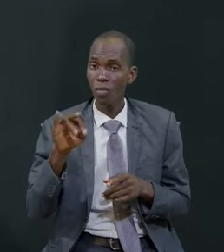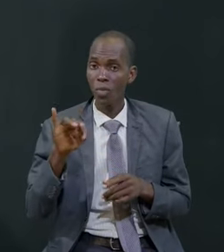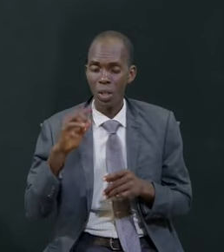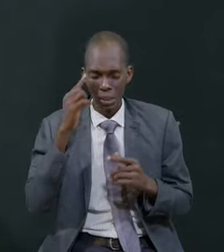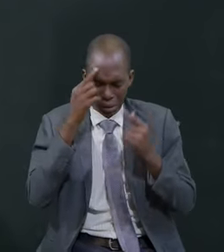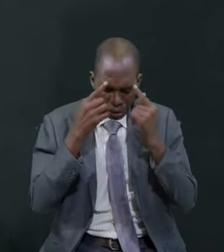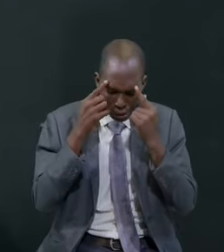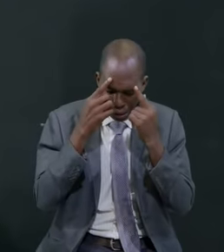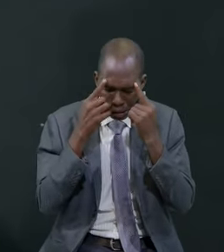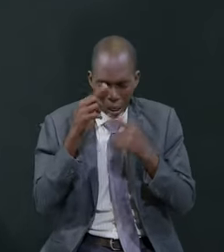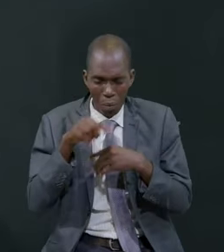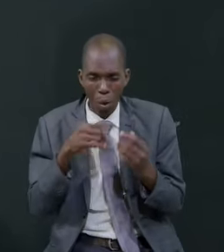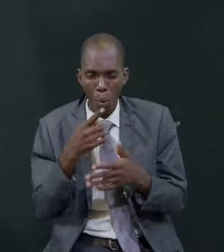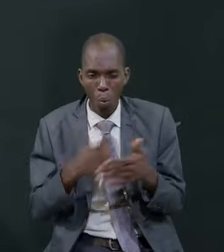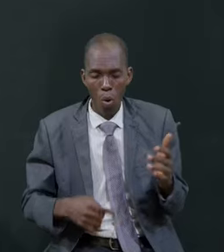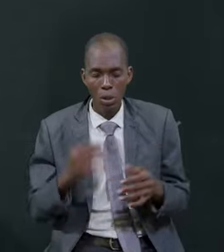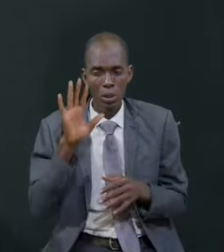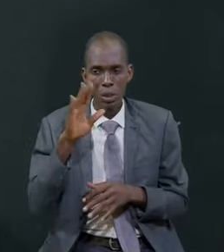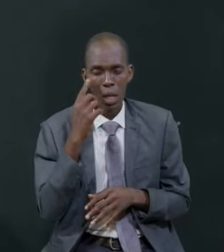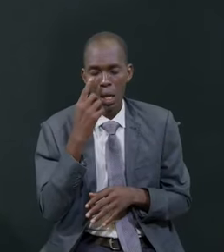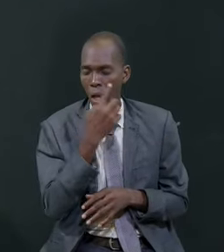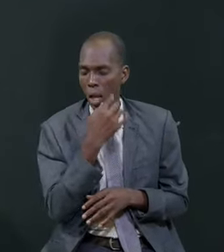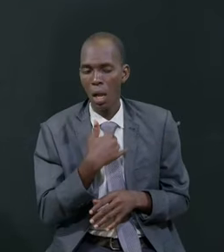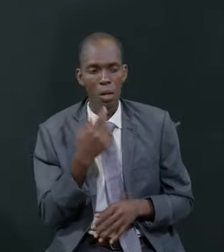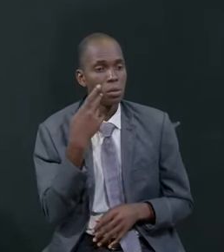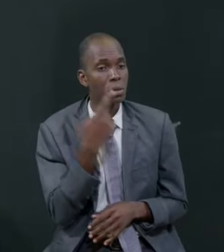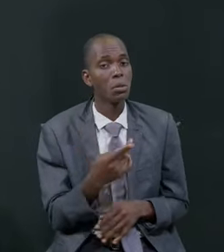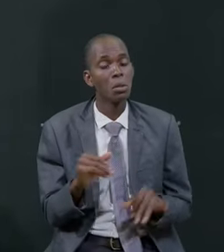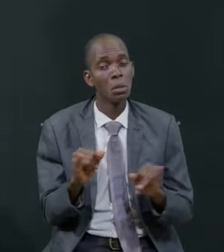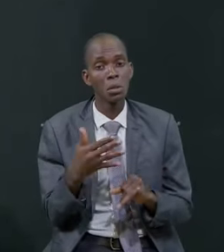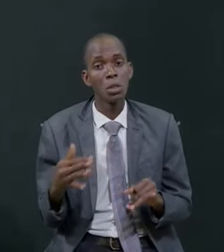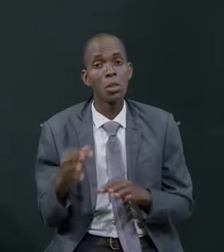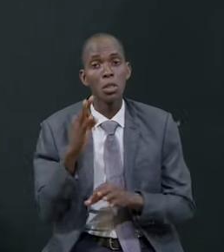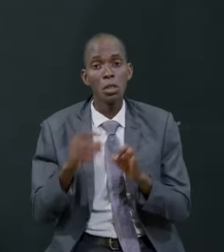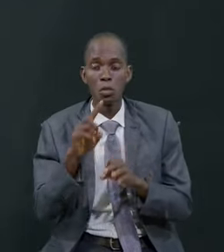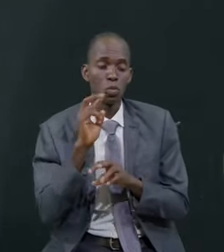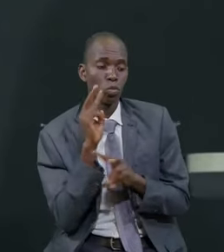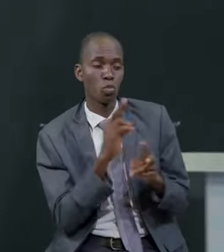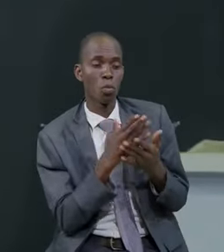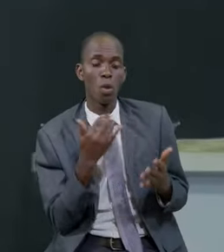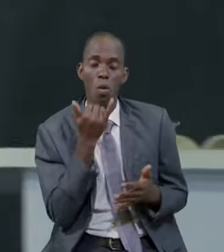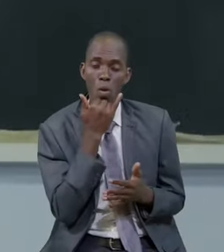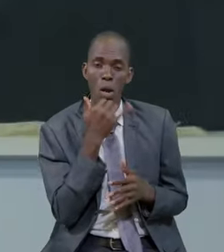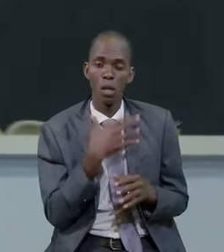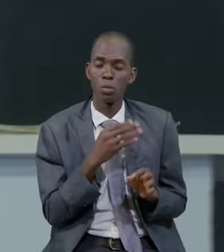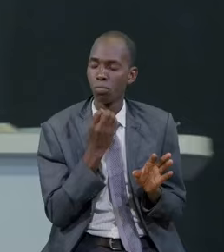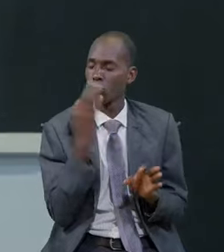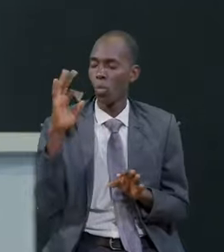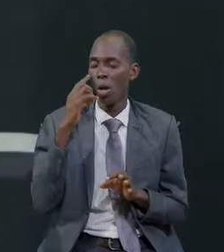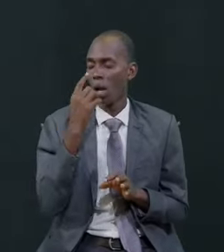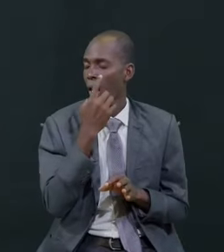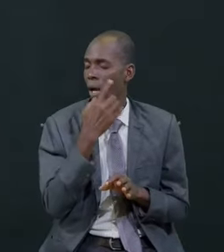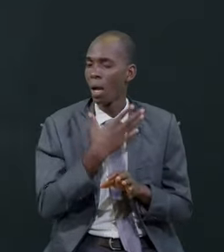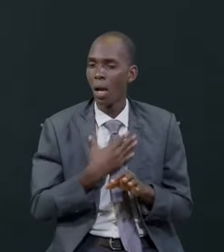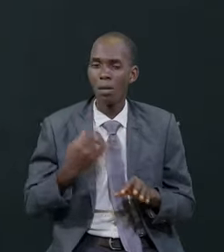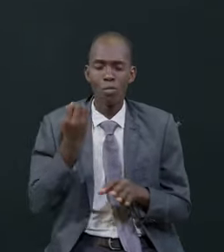qui suscite tes émotions. Si tu ne penses pas à cela, tes émotions ne vont pas se lever. C'est ce à quoi tu